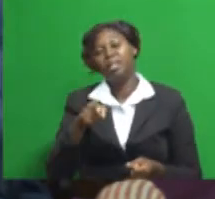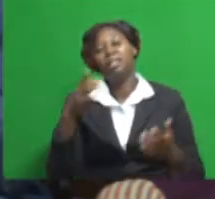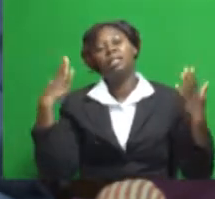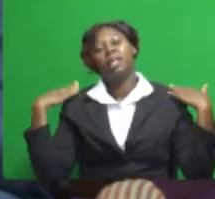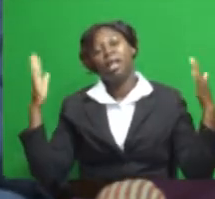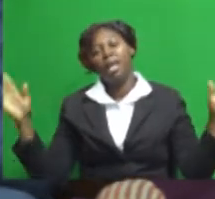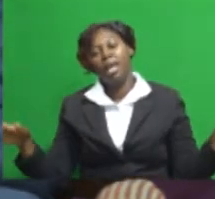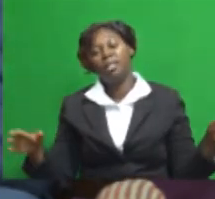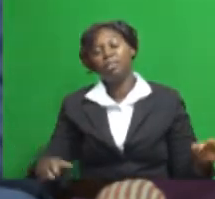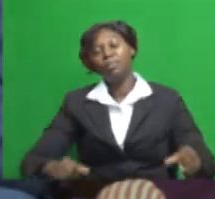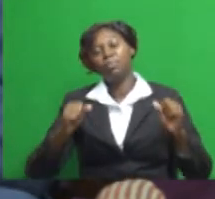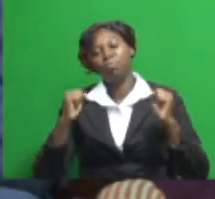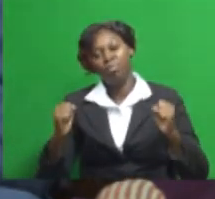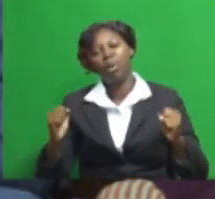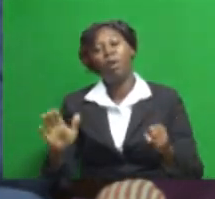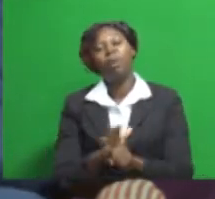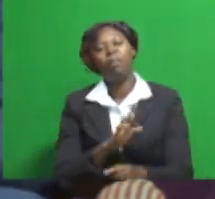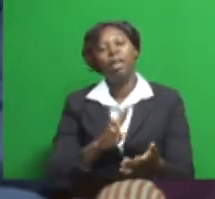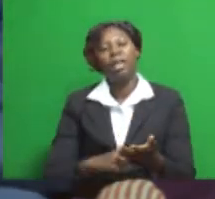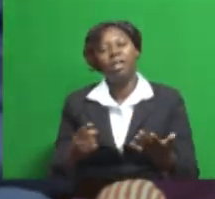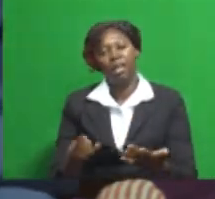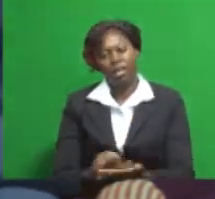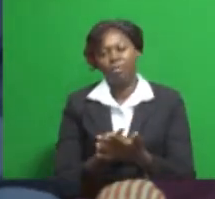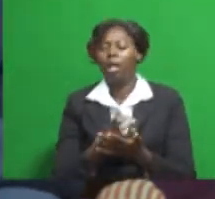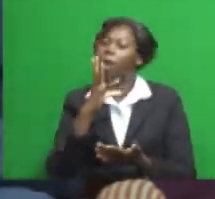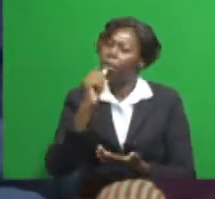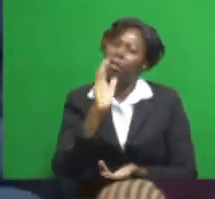asi pamwe pacho anogona